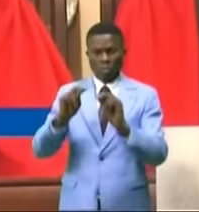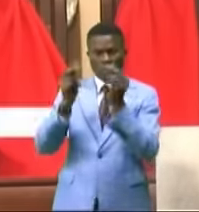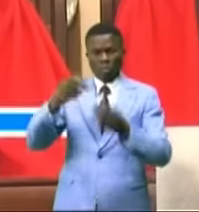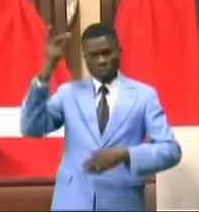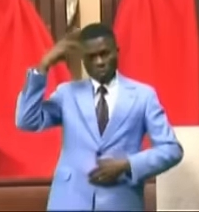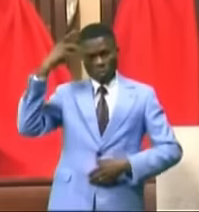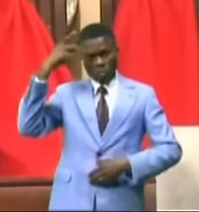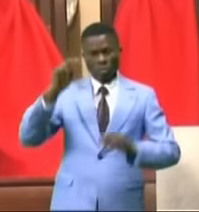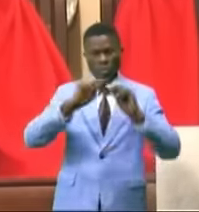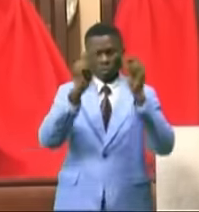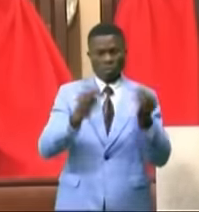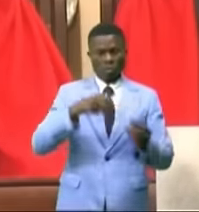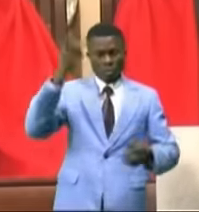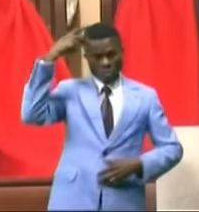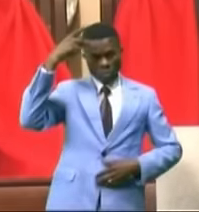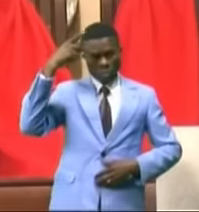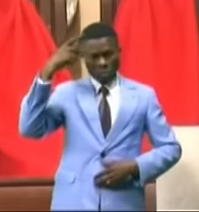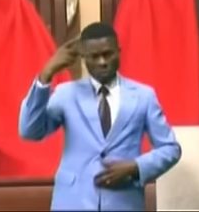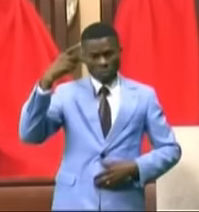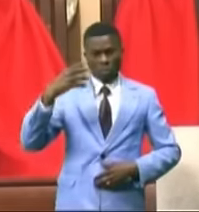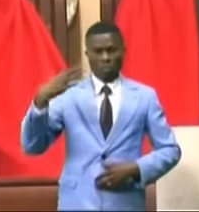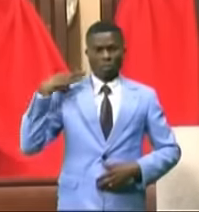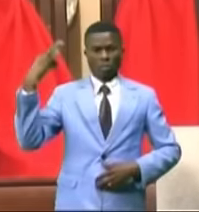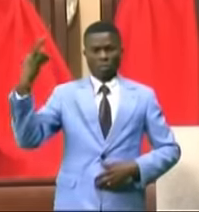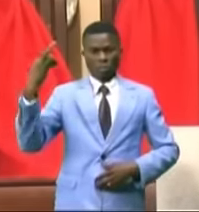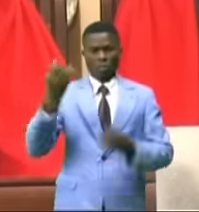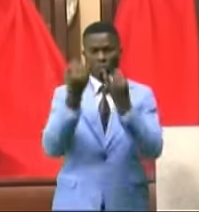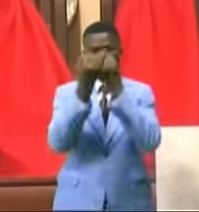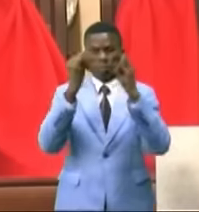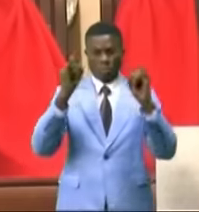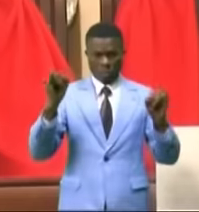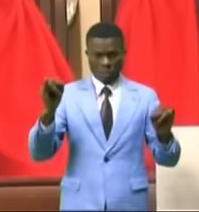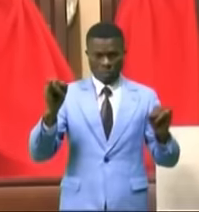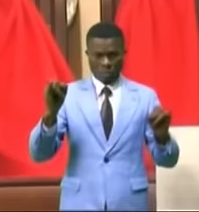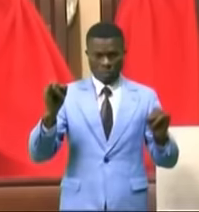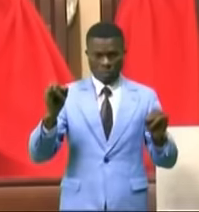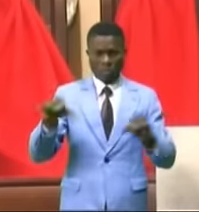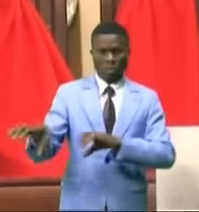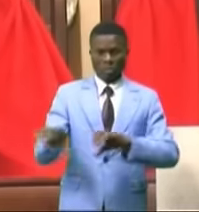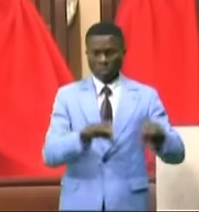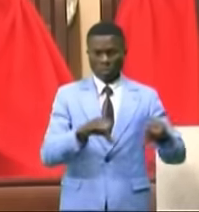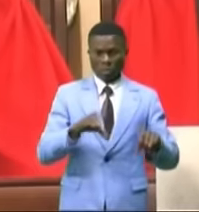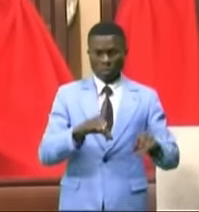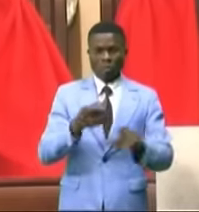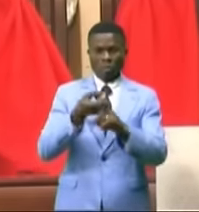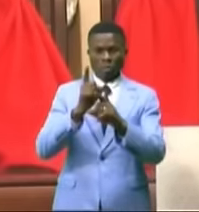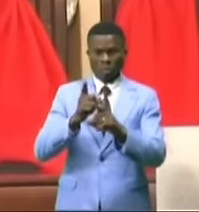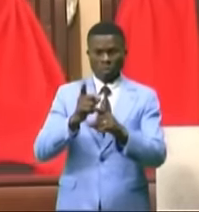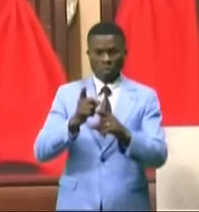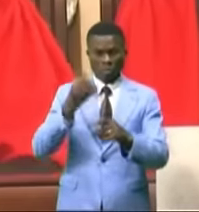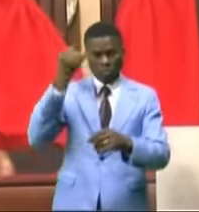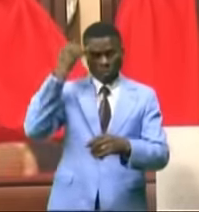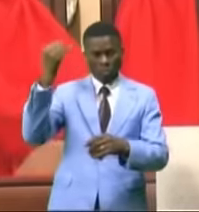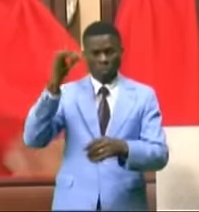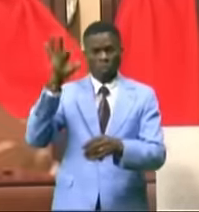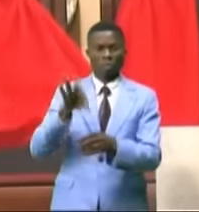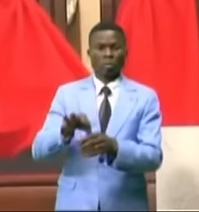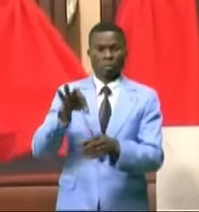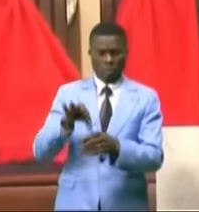de regroupements politiques ou d'un candidat indépendant est un acte qui ressort du contentieux